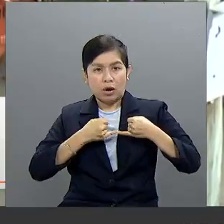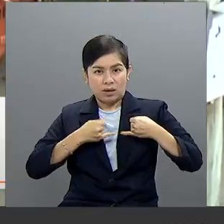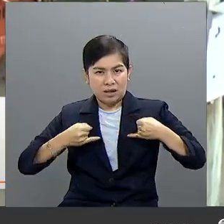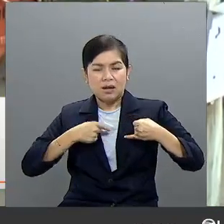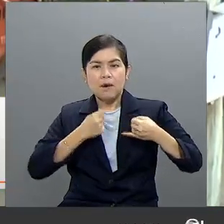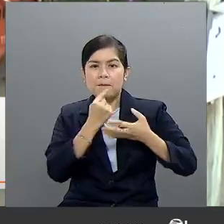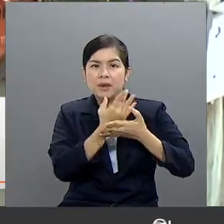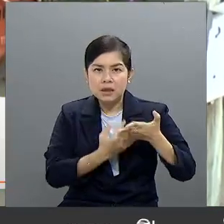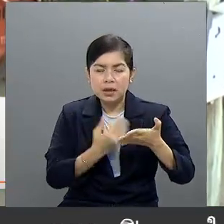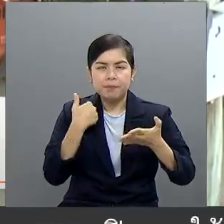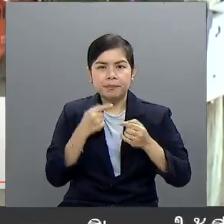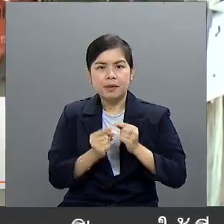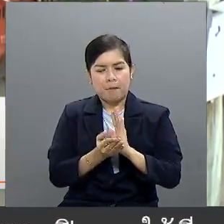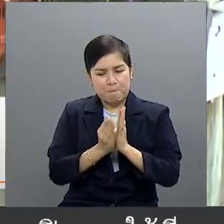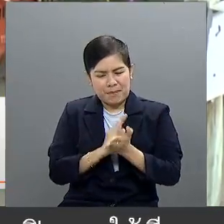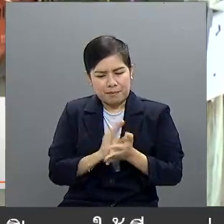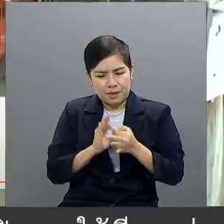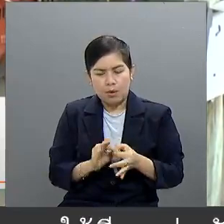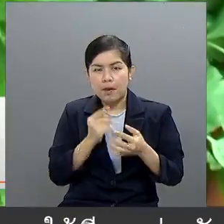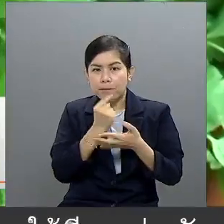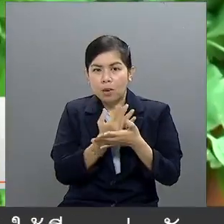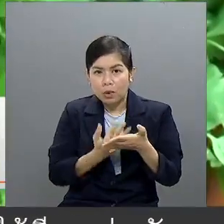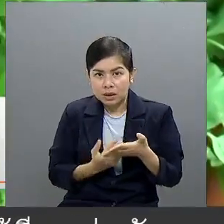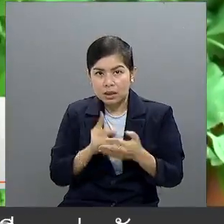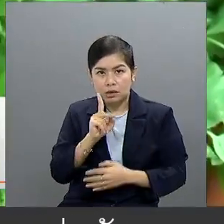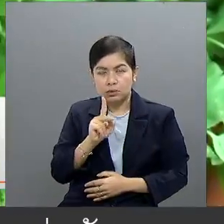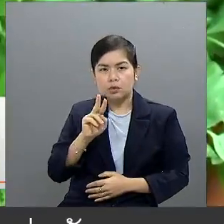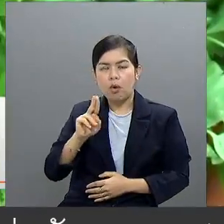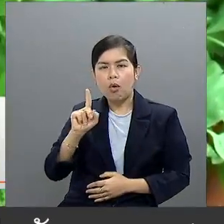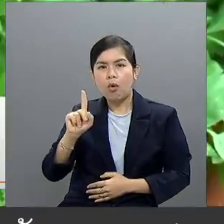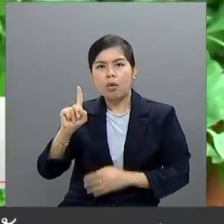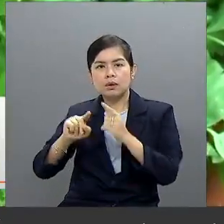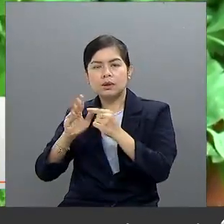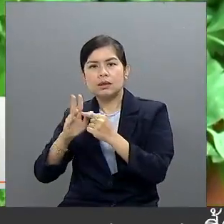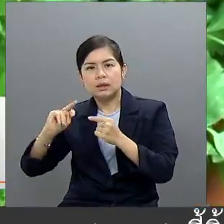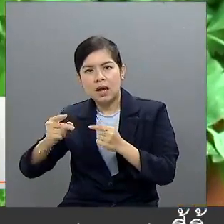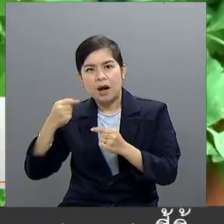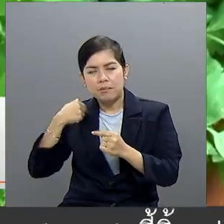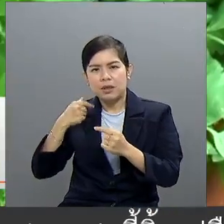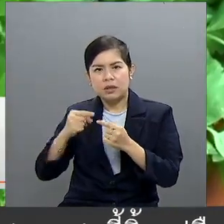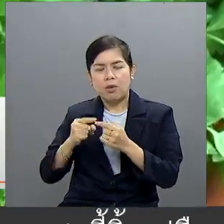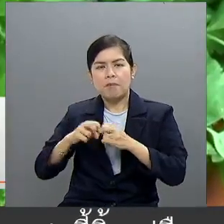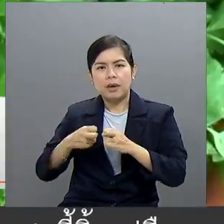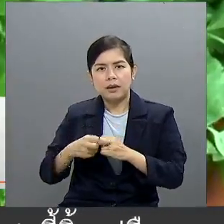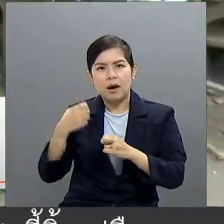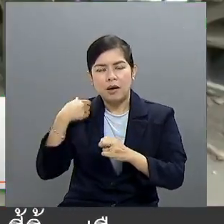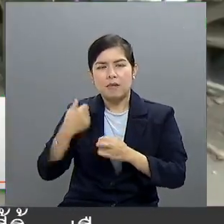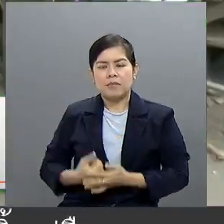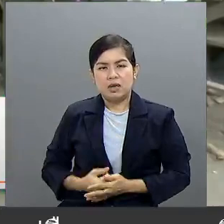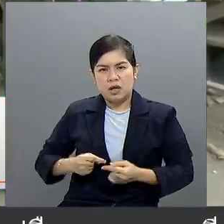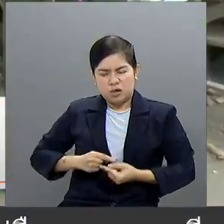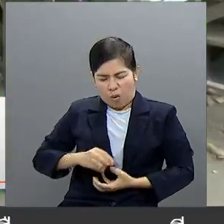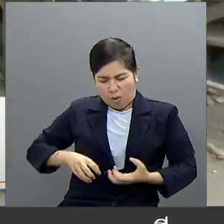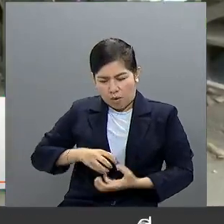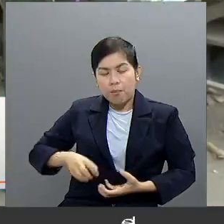กรดและด่างในเลือดค่ะลดอาการโรคหอบหืดช่วยขับลมในกระเพาะลดอาการอักเสบป้องกันมะเร็งด้วยการยับยั้งกลายพัน